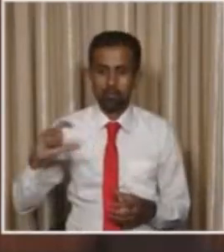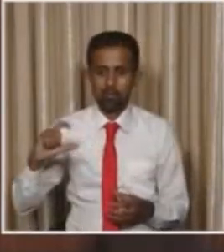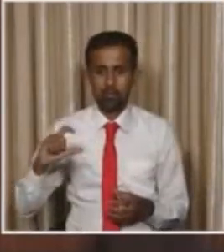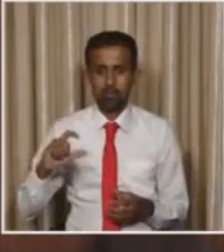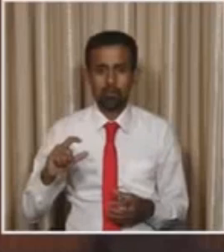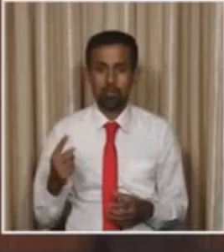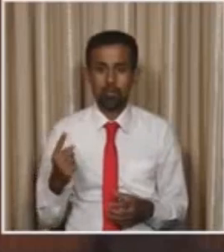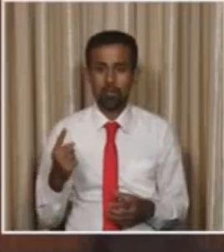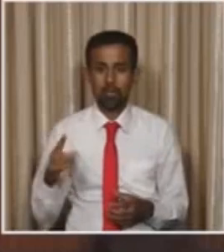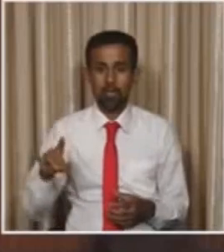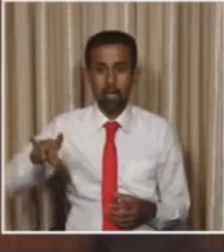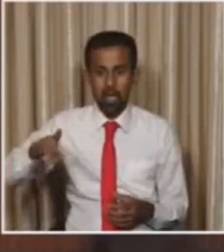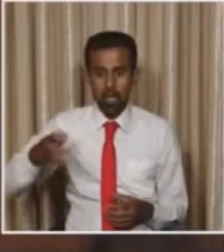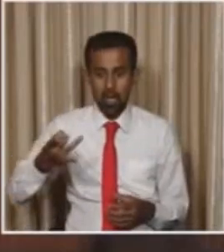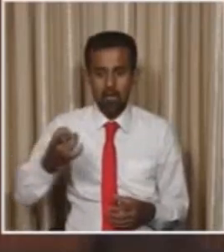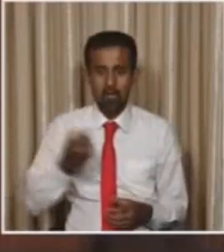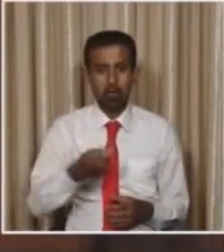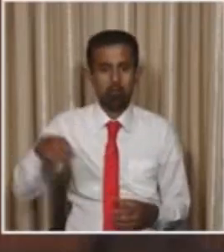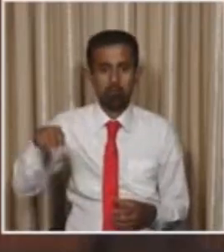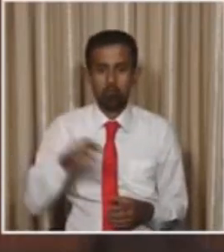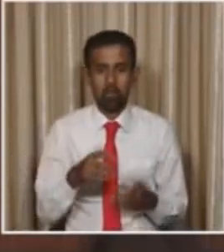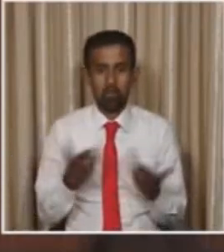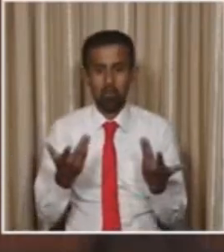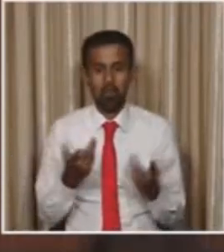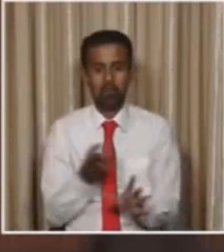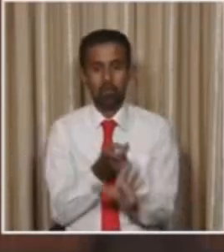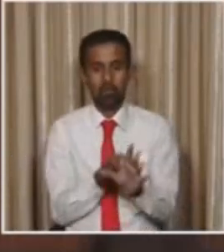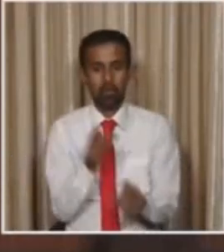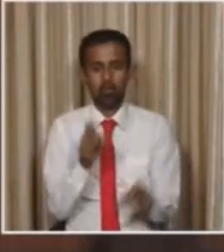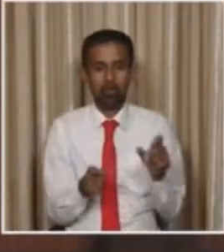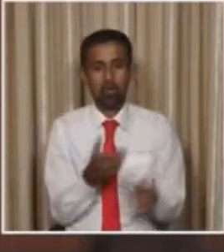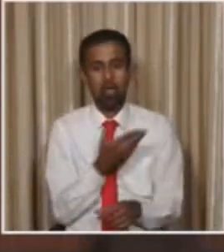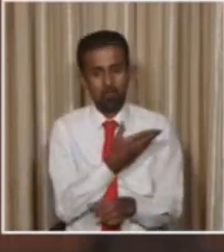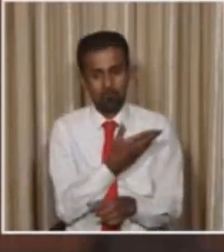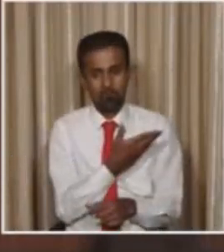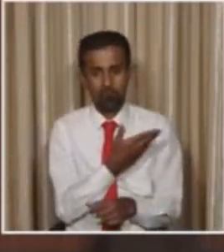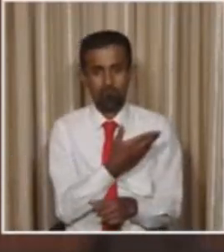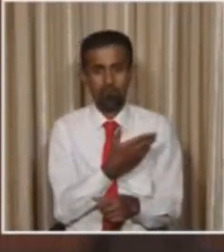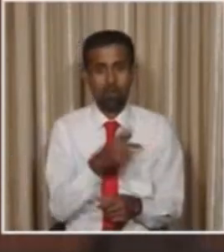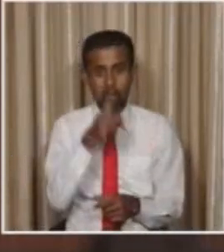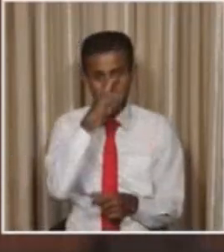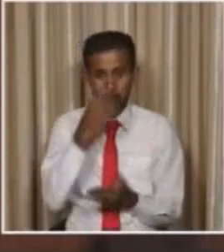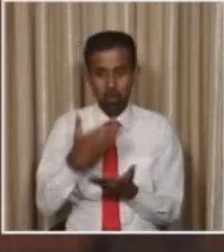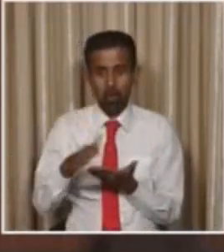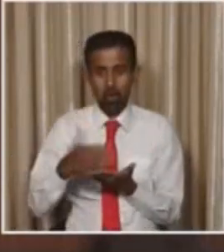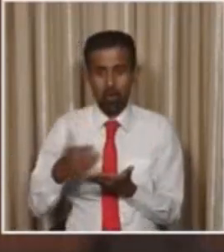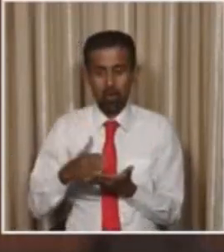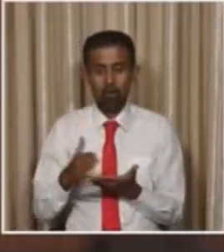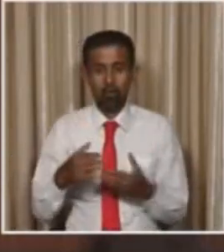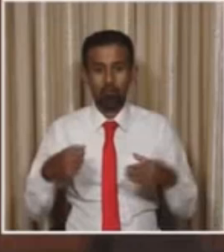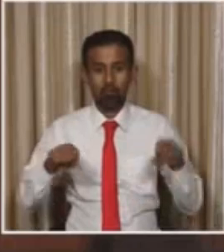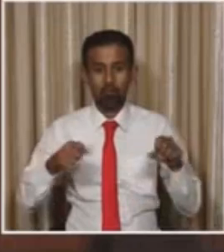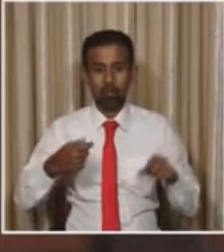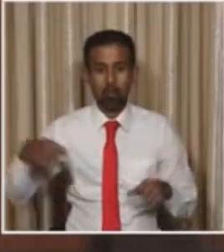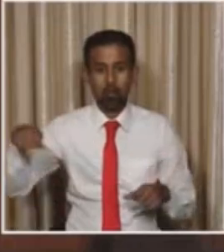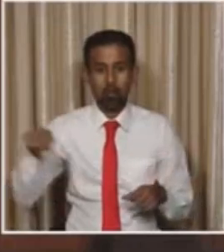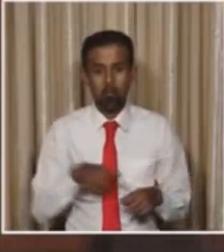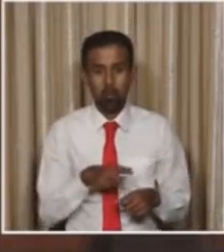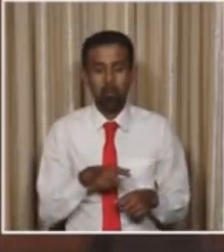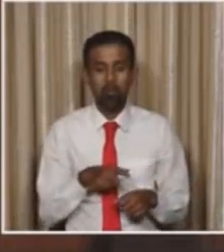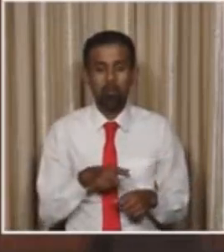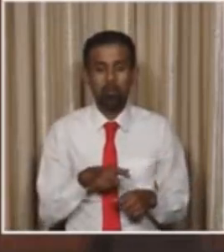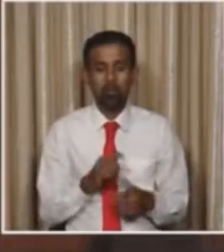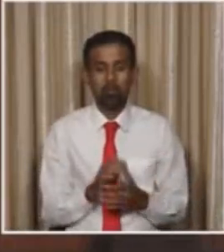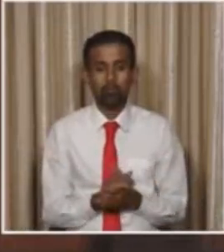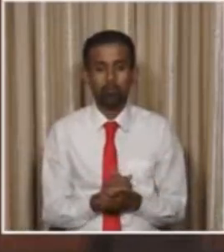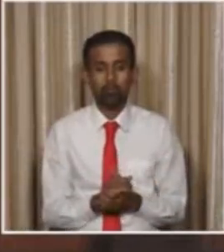இருக்கிறாங்க இன்று லீசிங் முறையில் எத்தனையோ மோட்டார் பைக் வாங்கினவர்கள் இன்று அந்த லீசிங்கை கட்ட முடியாமல் அந்த பைக் திருப்பி மீள